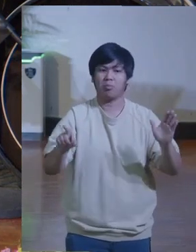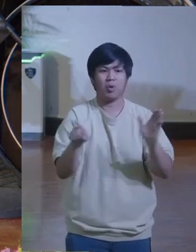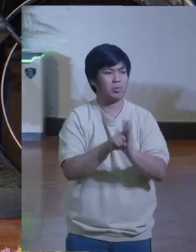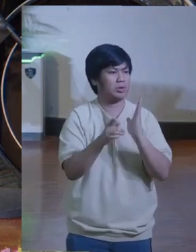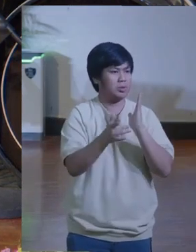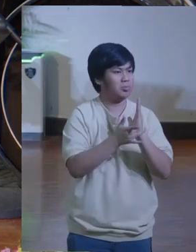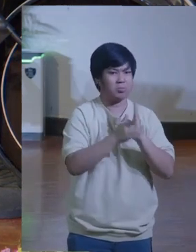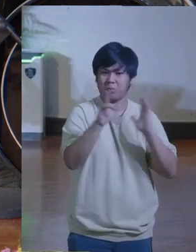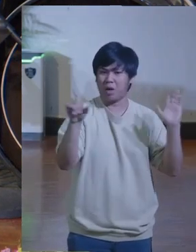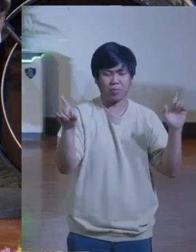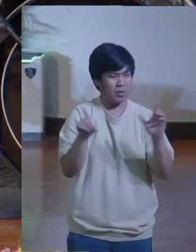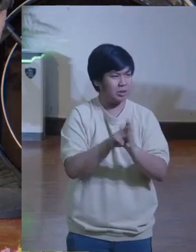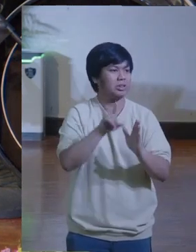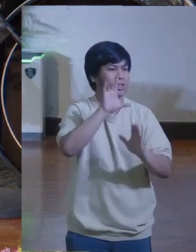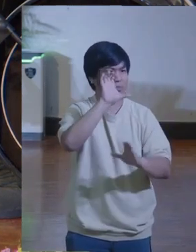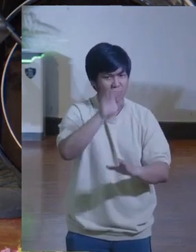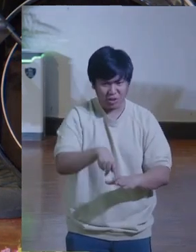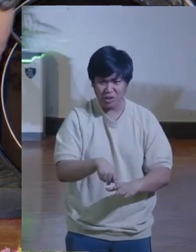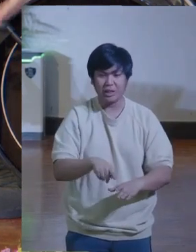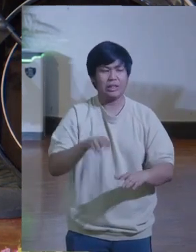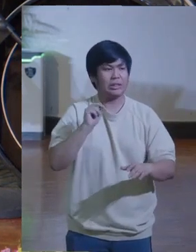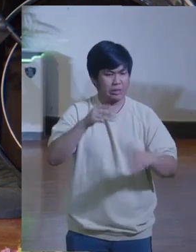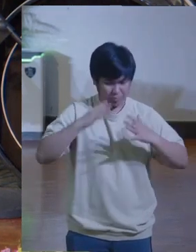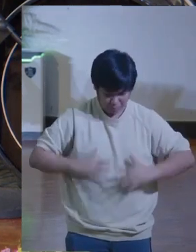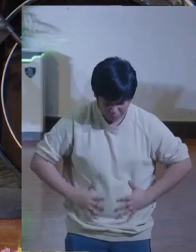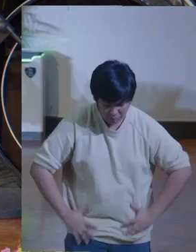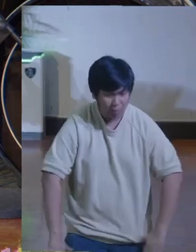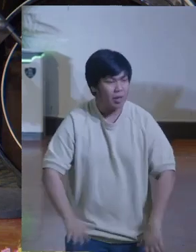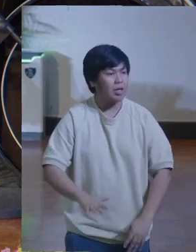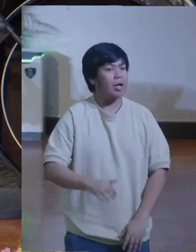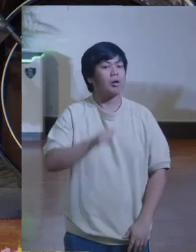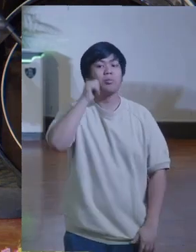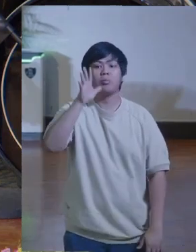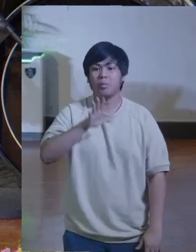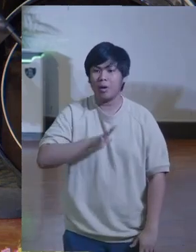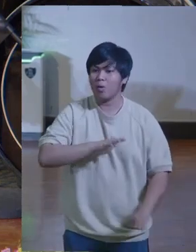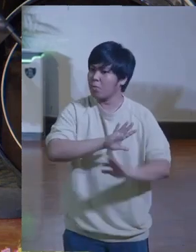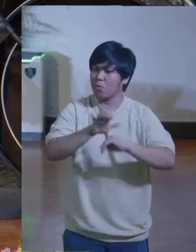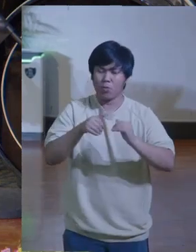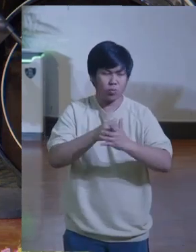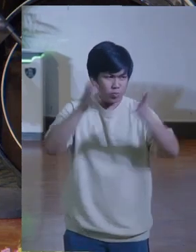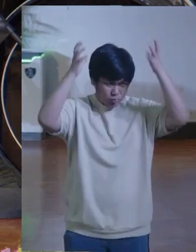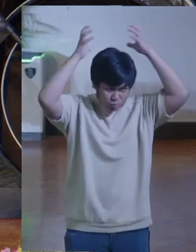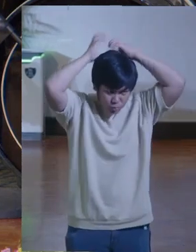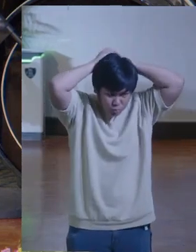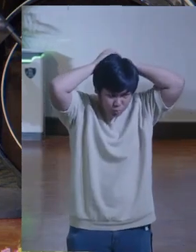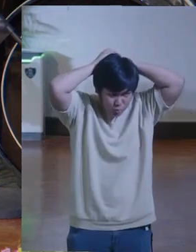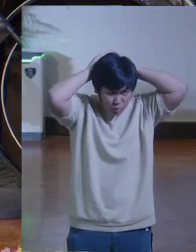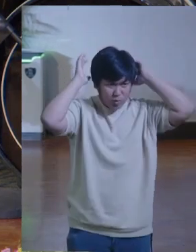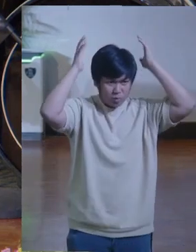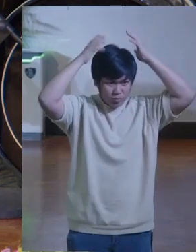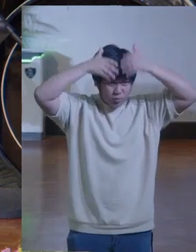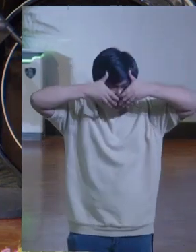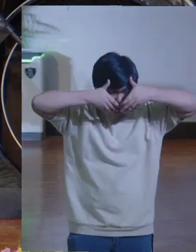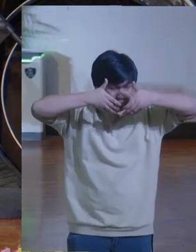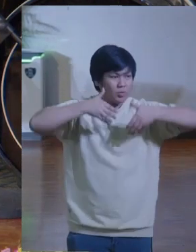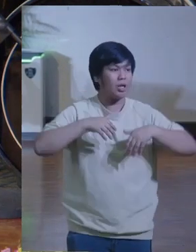merong itim na jacket at itim na pantalon. Mga babae, lahat nakabonet, nakatakip ang ulo,